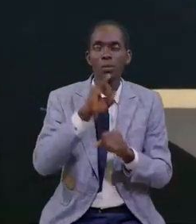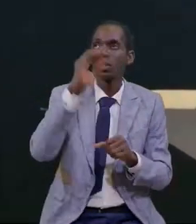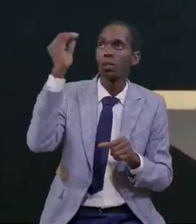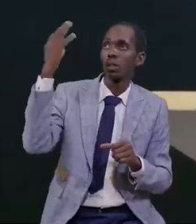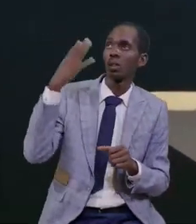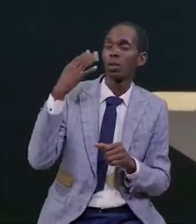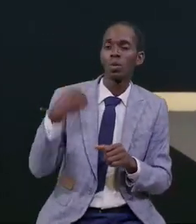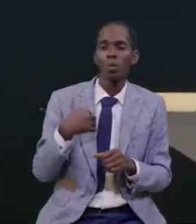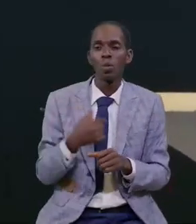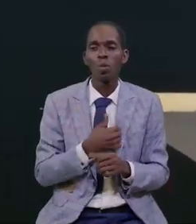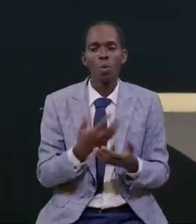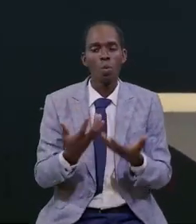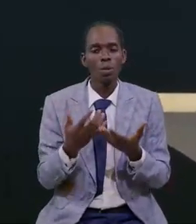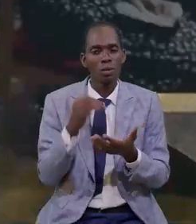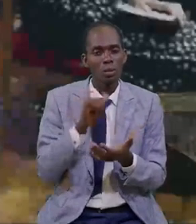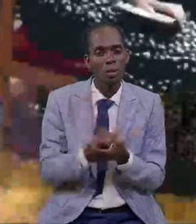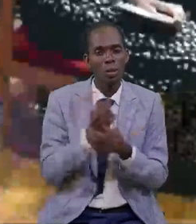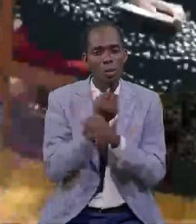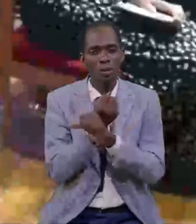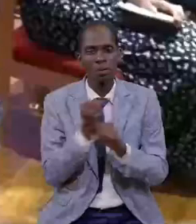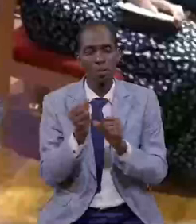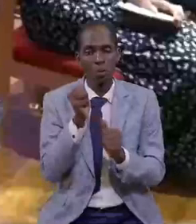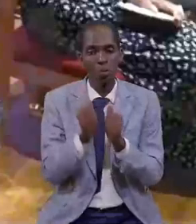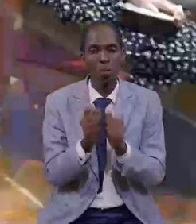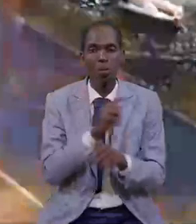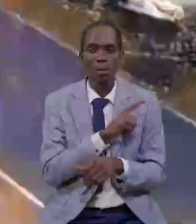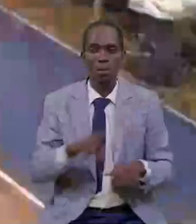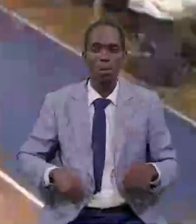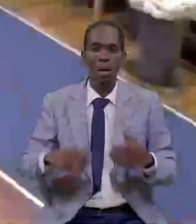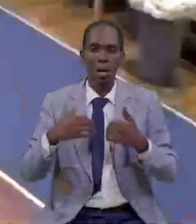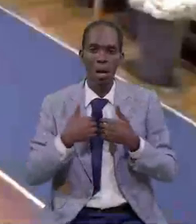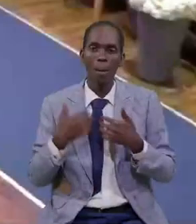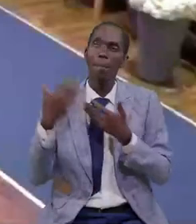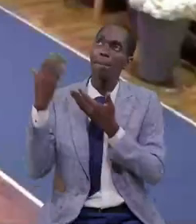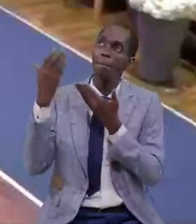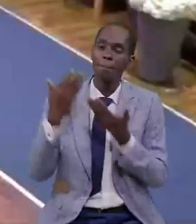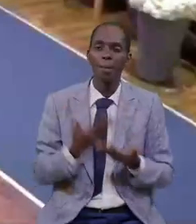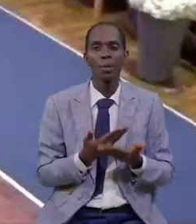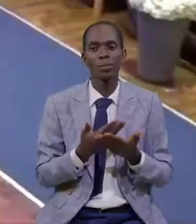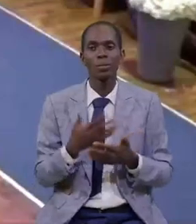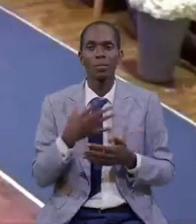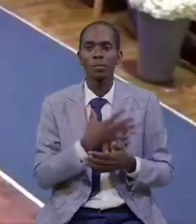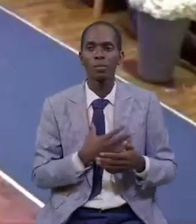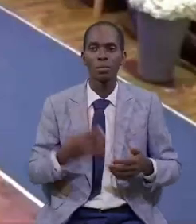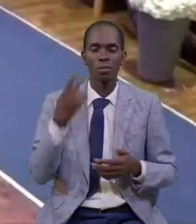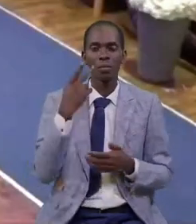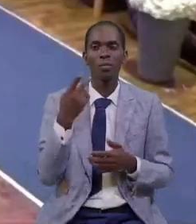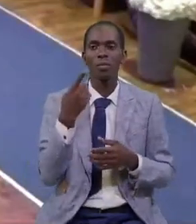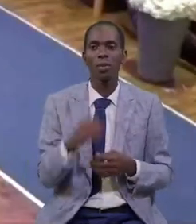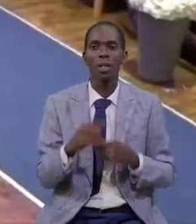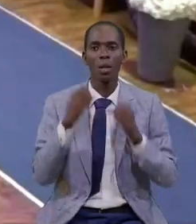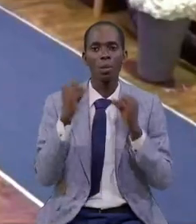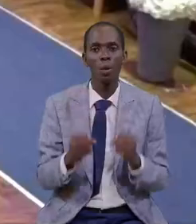de ce salut que le Seigneur a apporté et maintenant on nous dit on nous parle de la puissance du